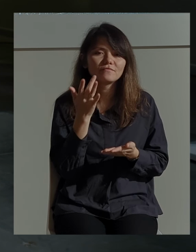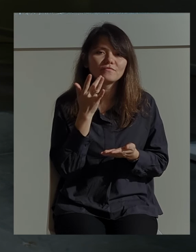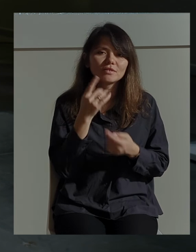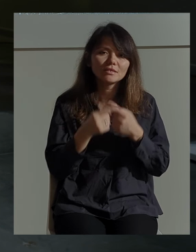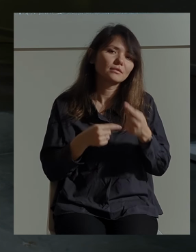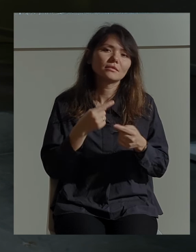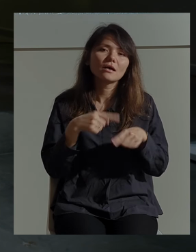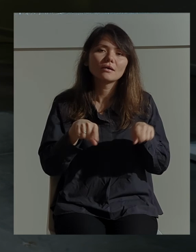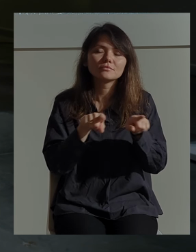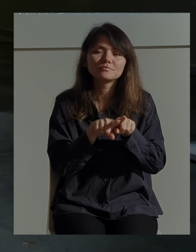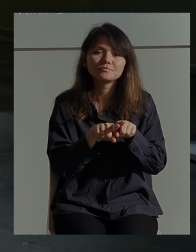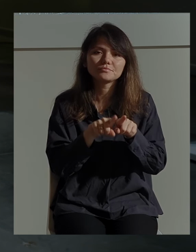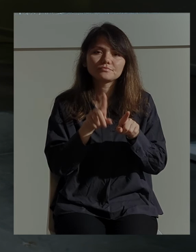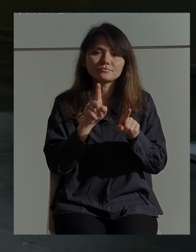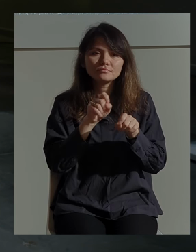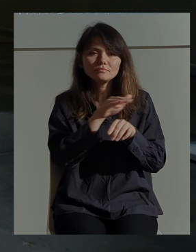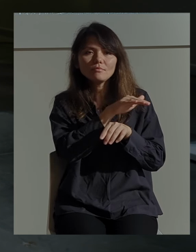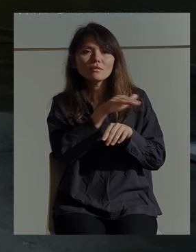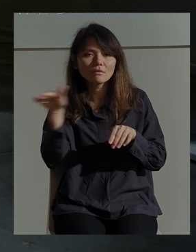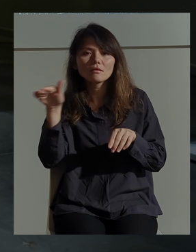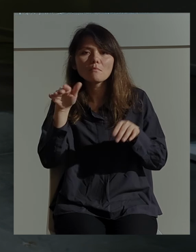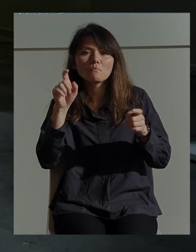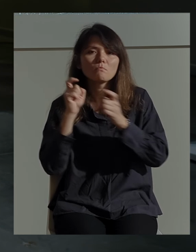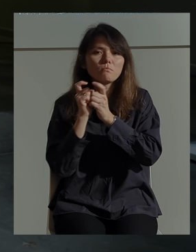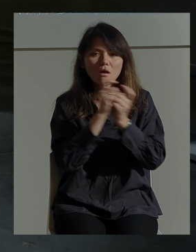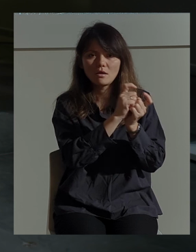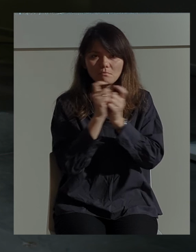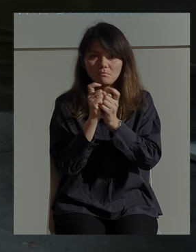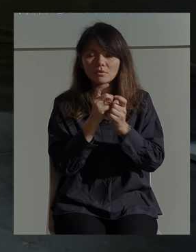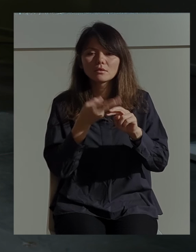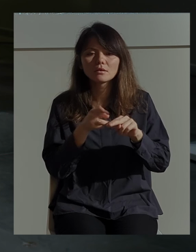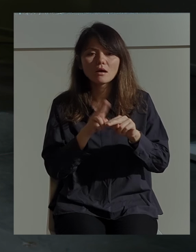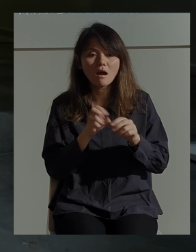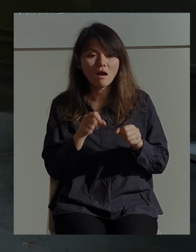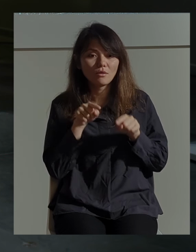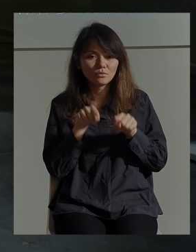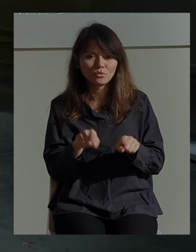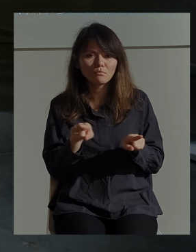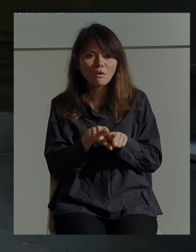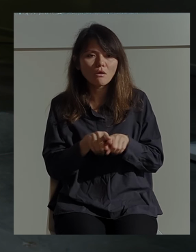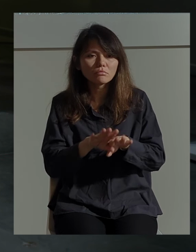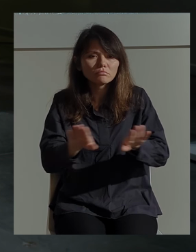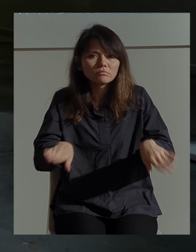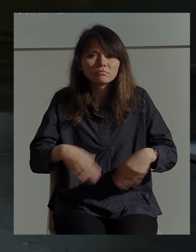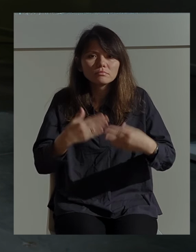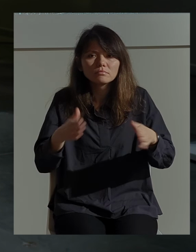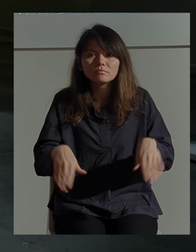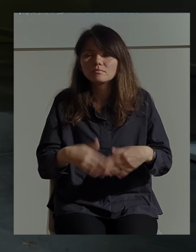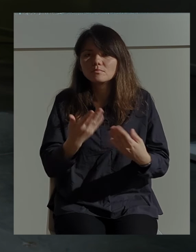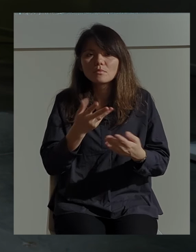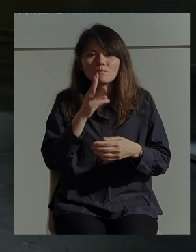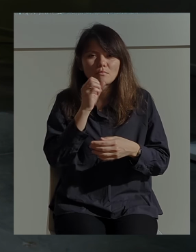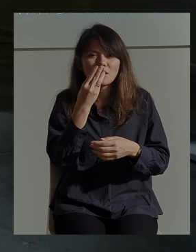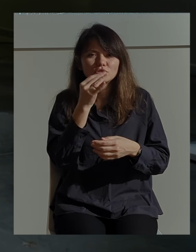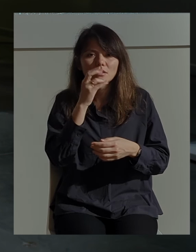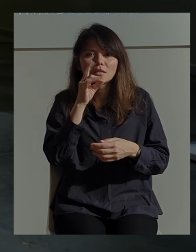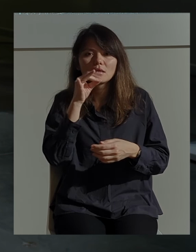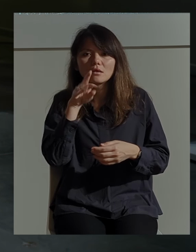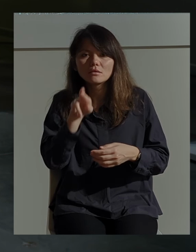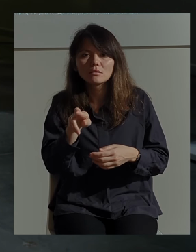предстают опять как Арена борьбы А тут это именно какая-то пустая и глухая машинерия до которой